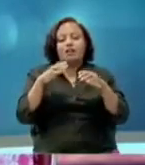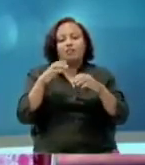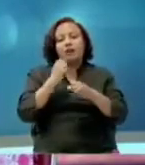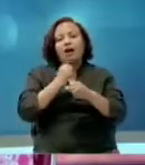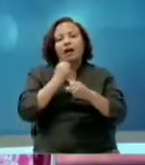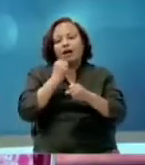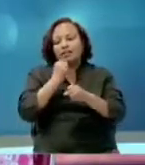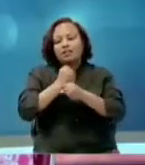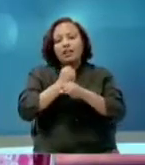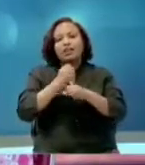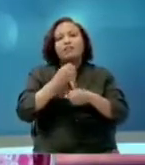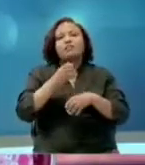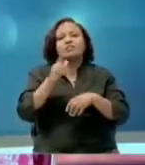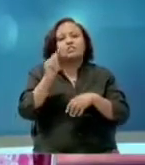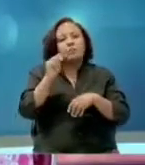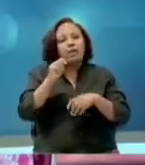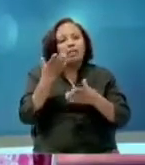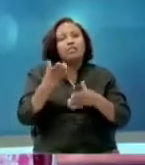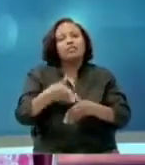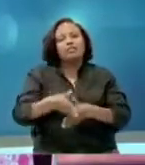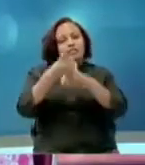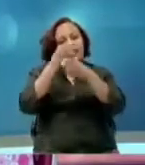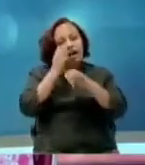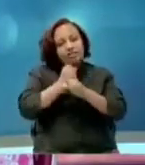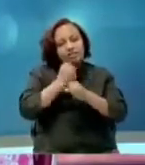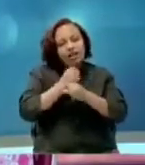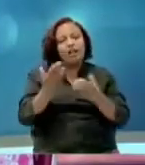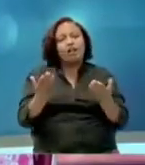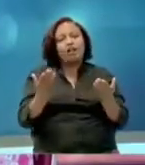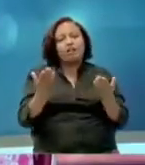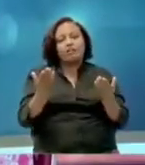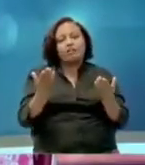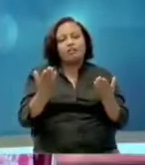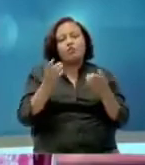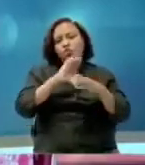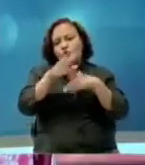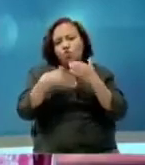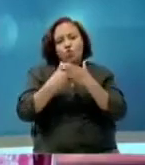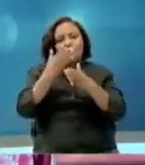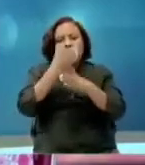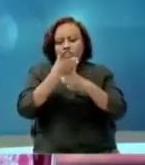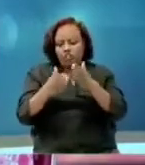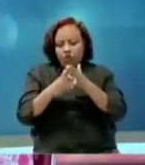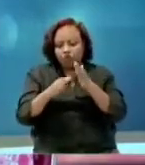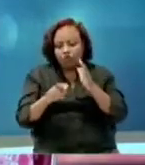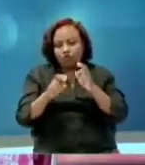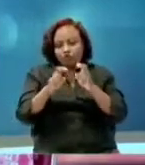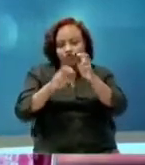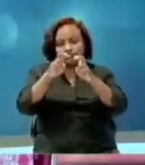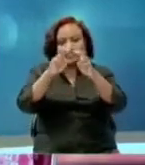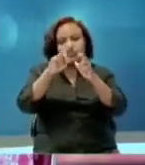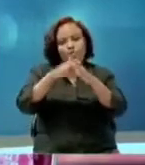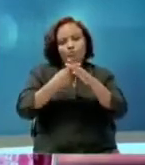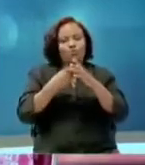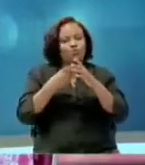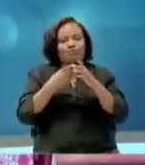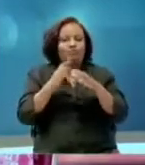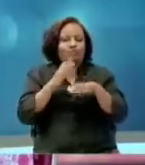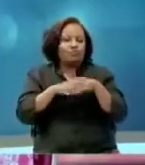አሰራር ጀምሮ እስከ ሽንት ቤቱ ወይም ሁሉም ደረጃዎቹን ጨምሮ ፊዚካሊ አክሴሲብል